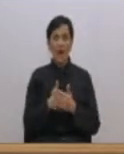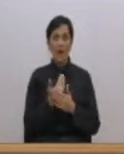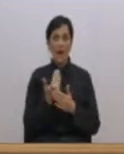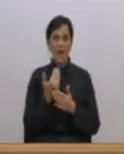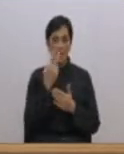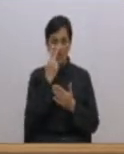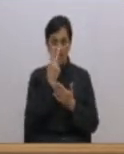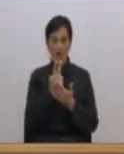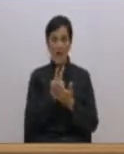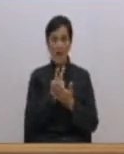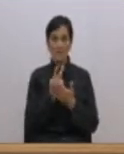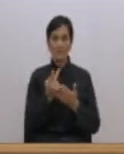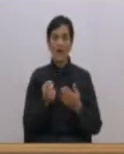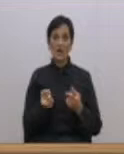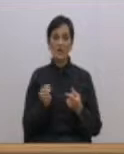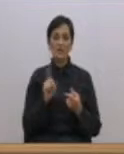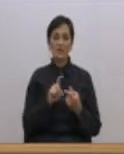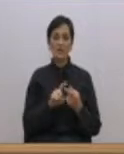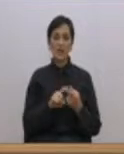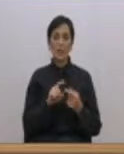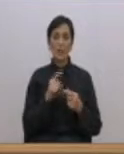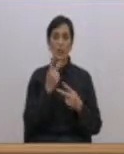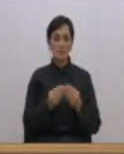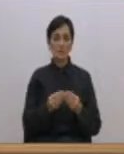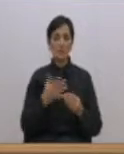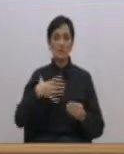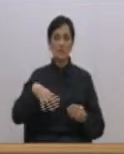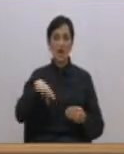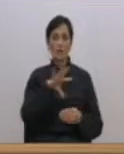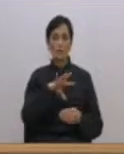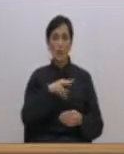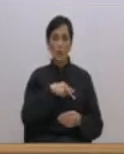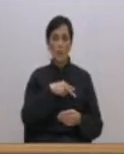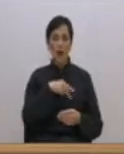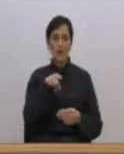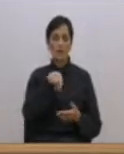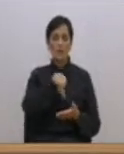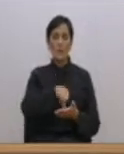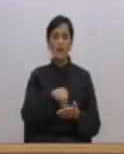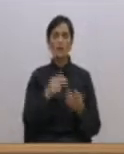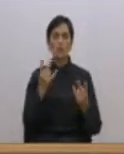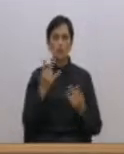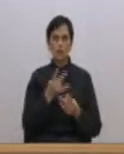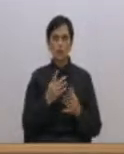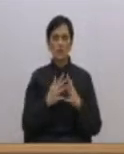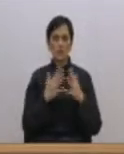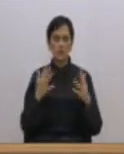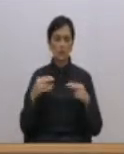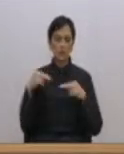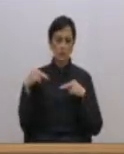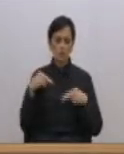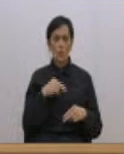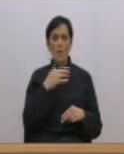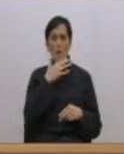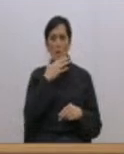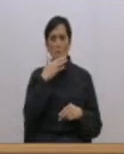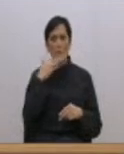ახალ ხედვაზე დაფუძნებული პენიტენციური კოდექსი, რა თქმა უნდა, ამას ჭირდებოდა დიდი შრომა, ძალიან